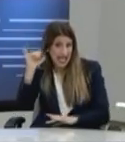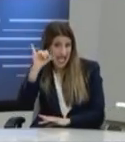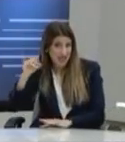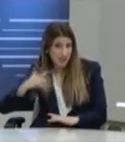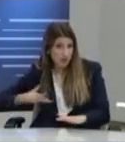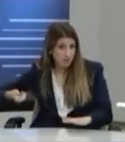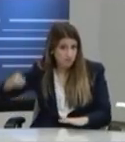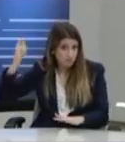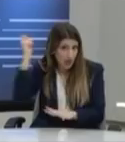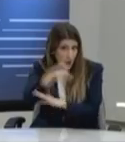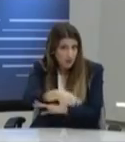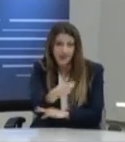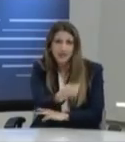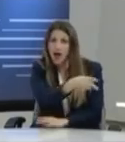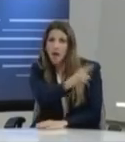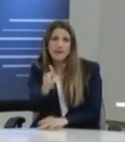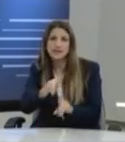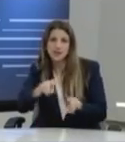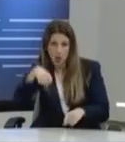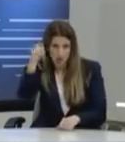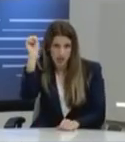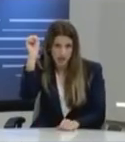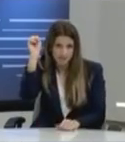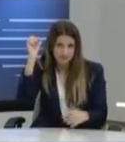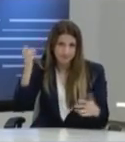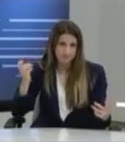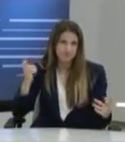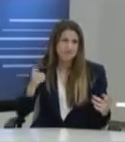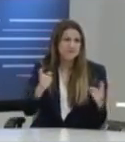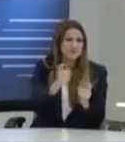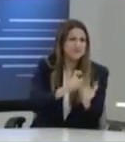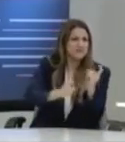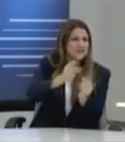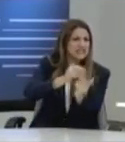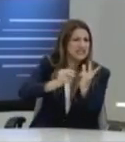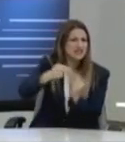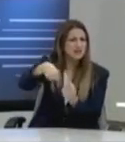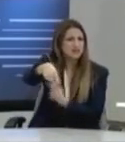θα... Κάντε ησυχία, παρακαλώ. Κάντε ησυχία.